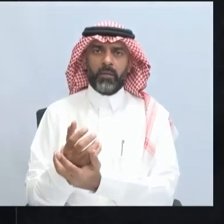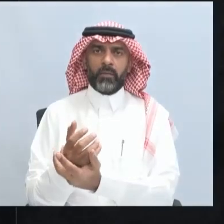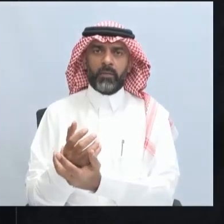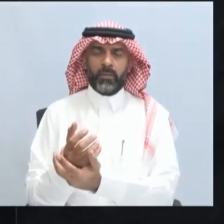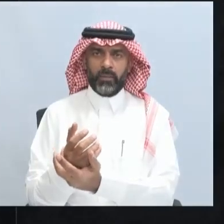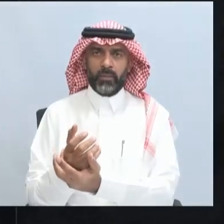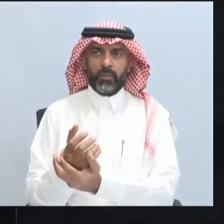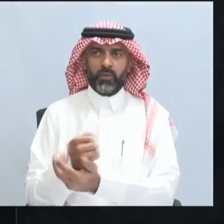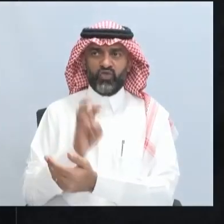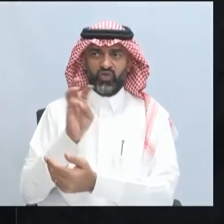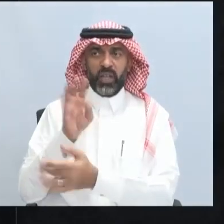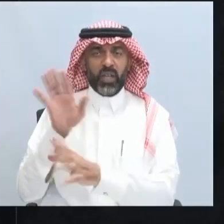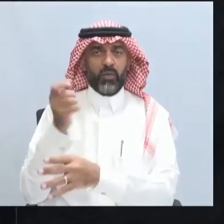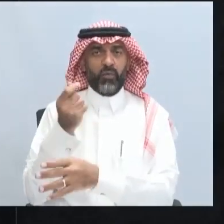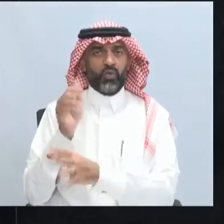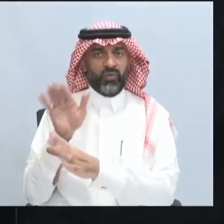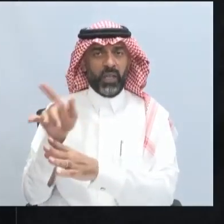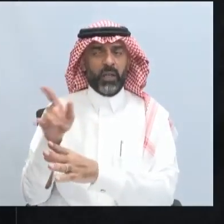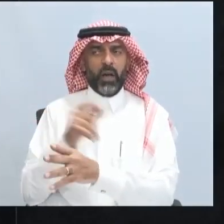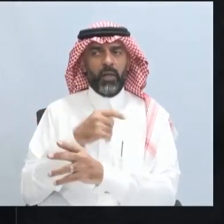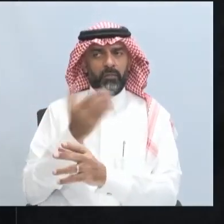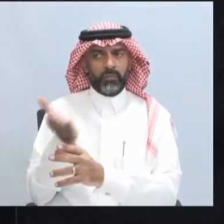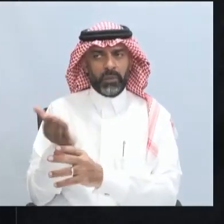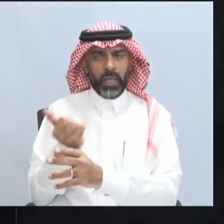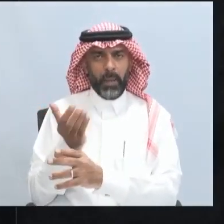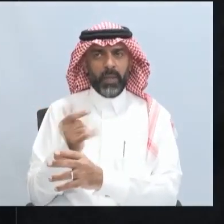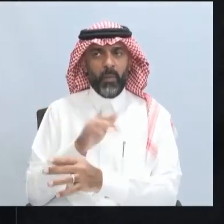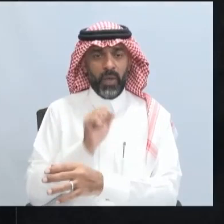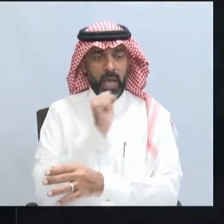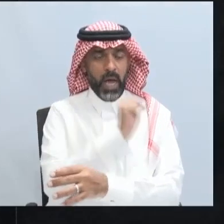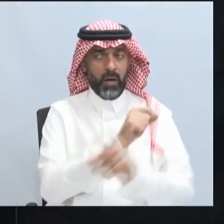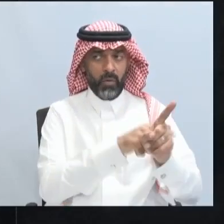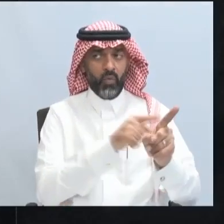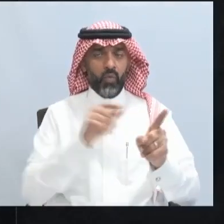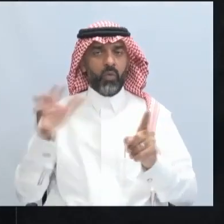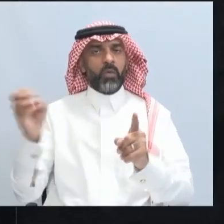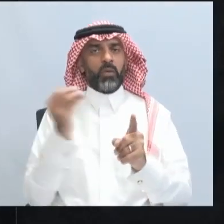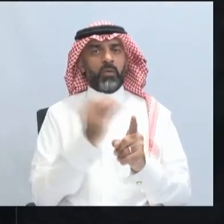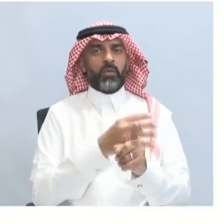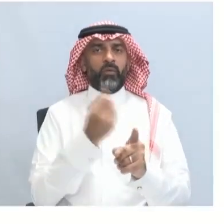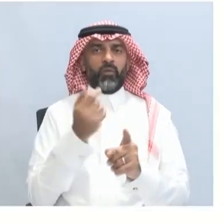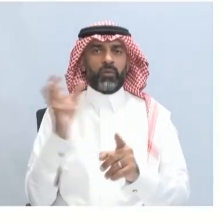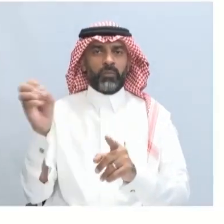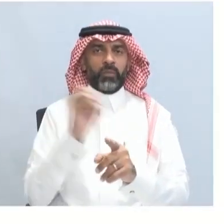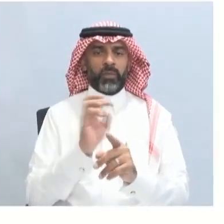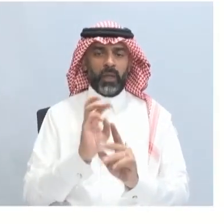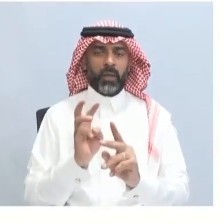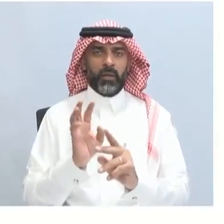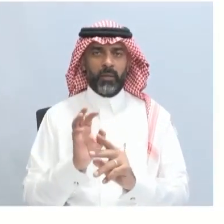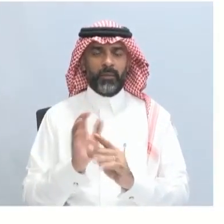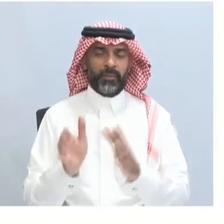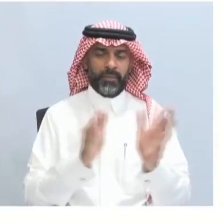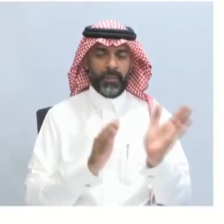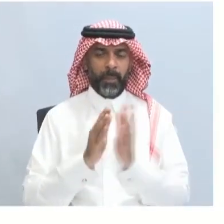لان لها ذمه مستقله بخلاف ماذا الشخص الطبيعي بينا في ماهيه